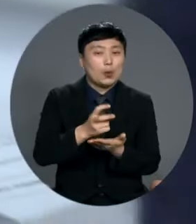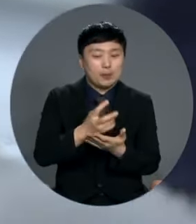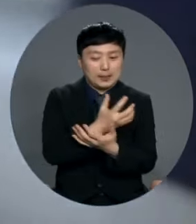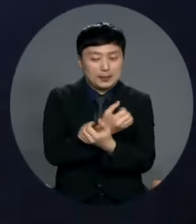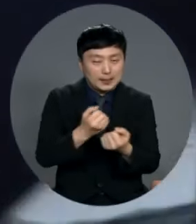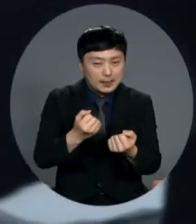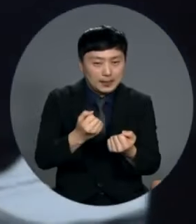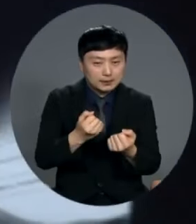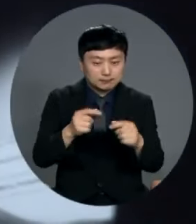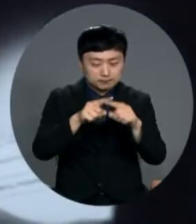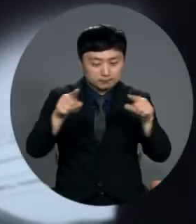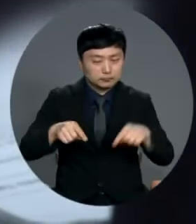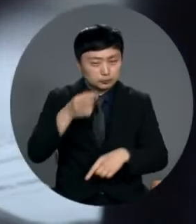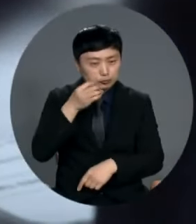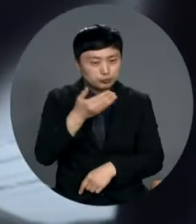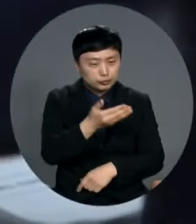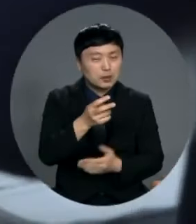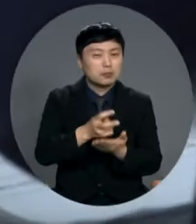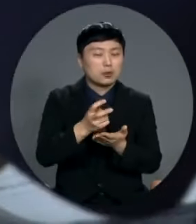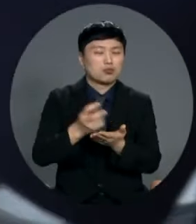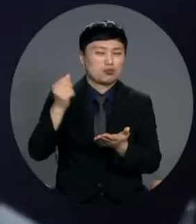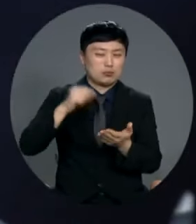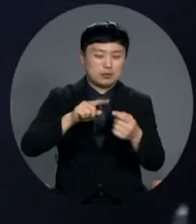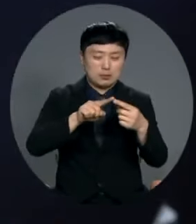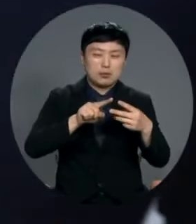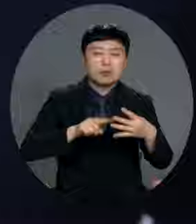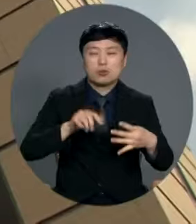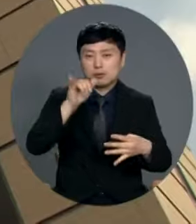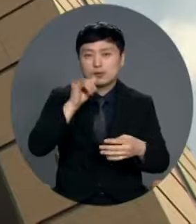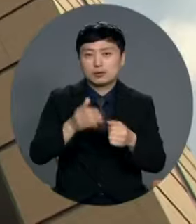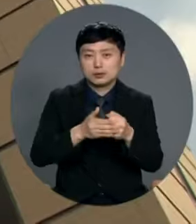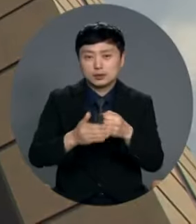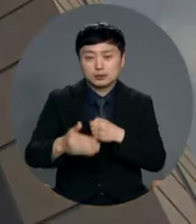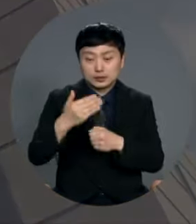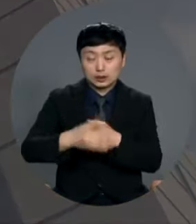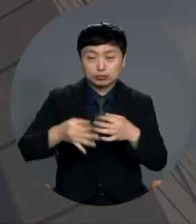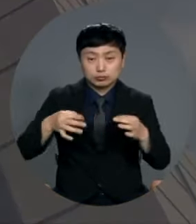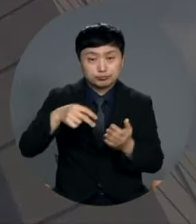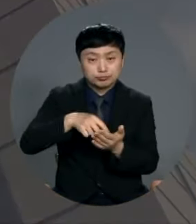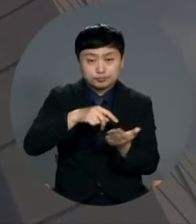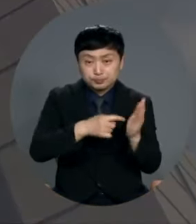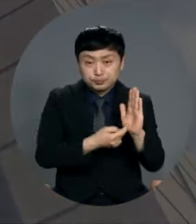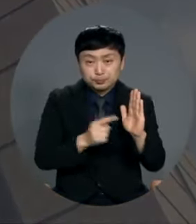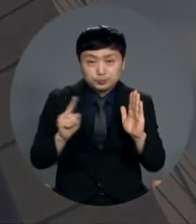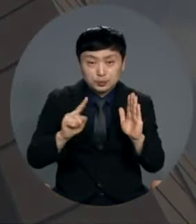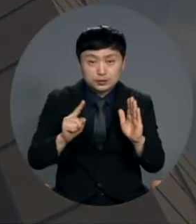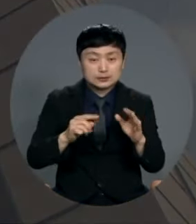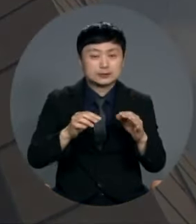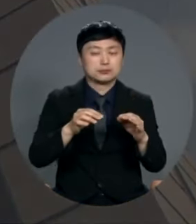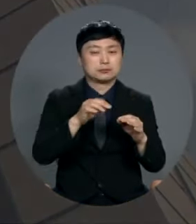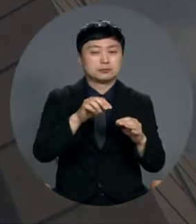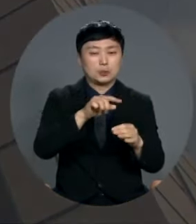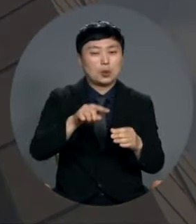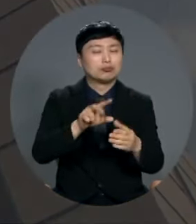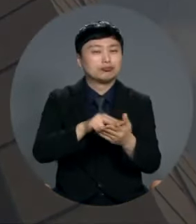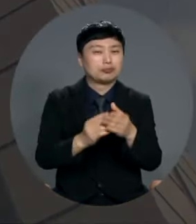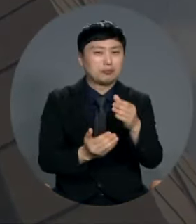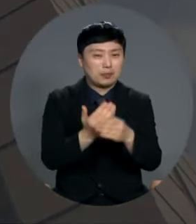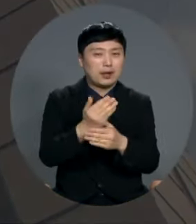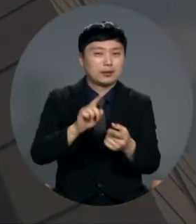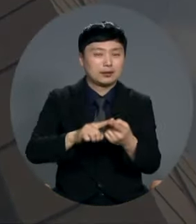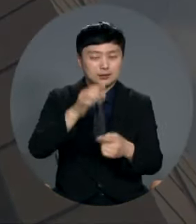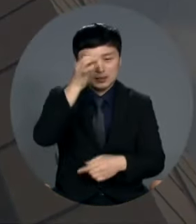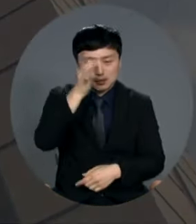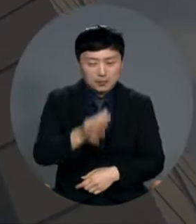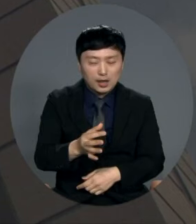서류 제공 의무를 위반했다고 판단했습니다 대행은 입장문을 통해 금융사고에 대한 사과와 함께